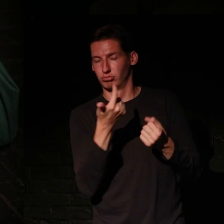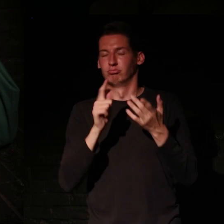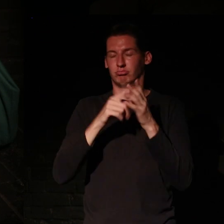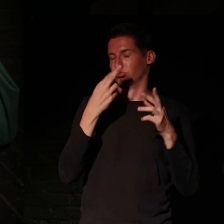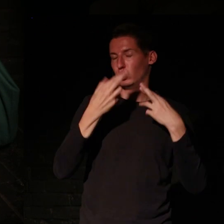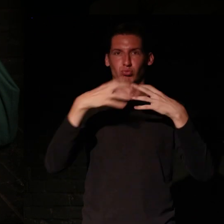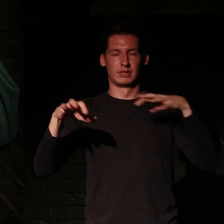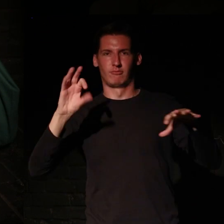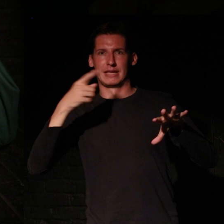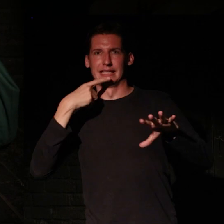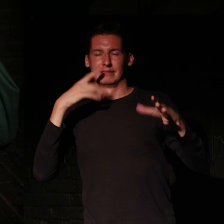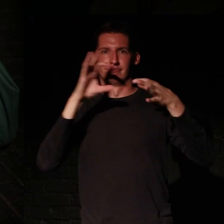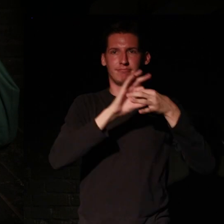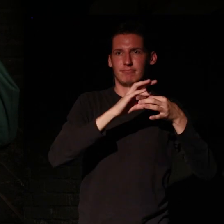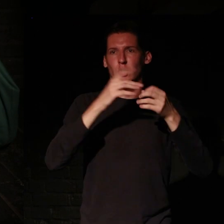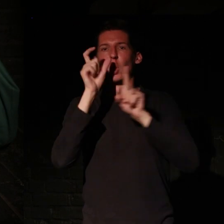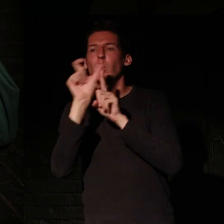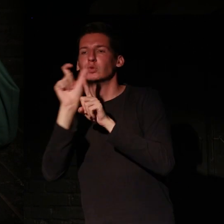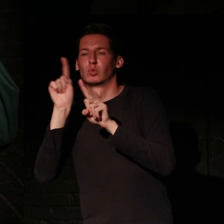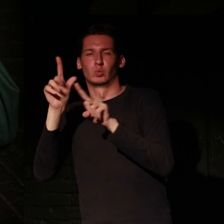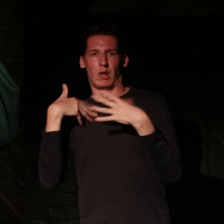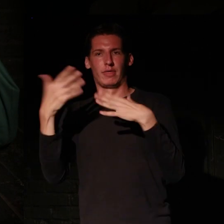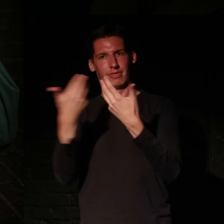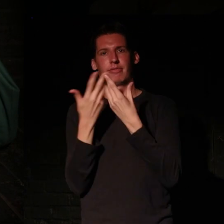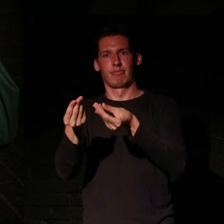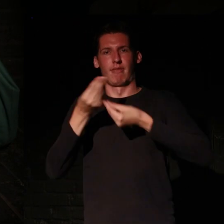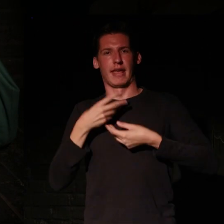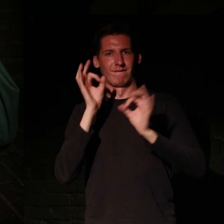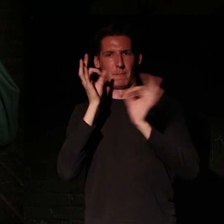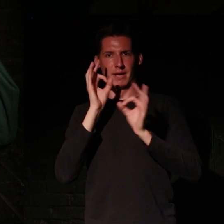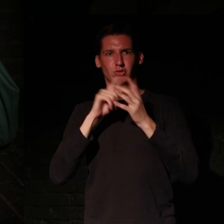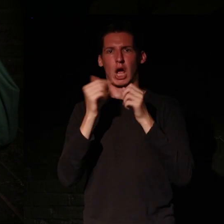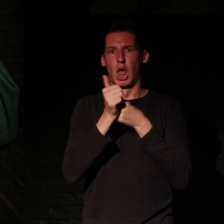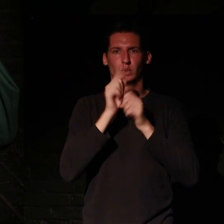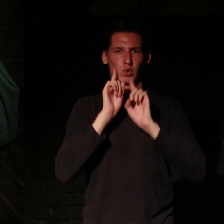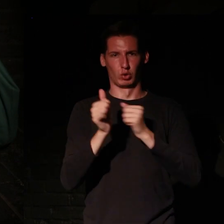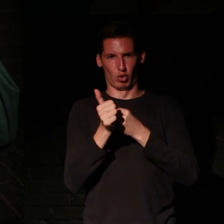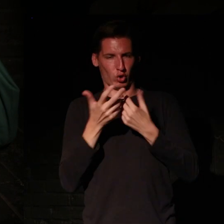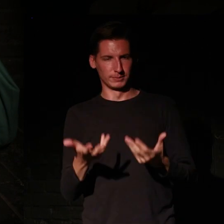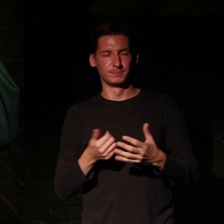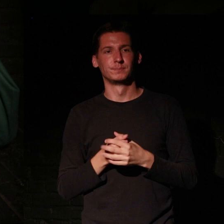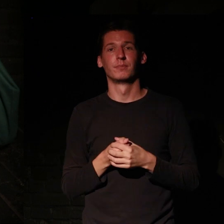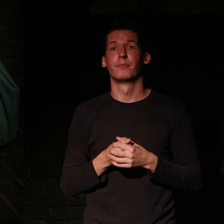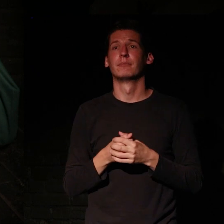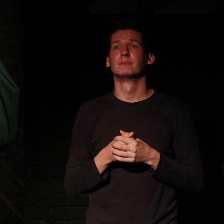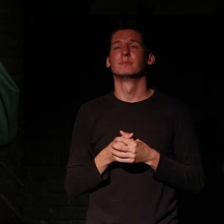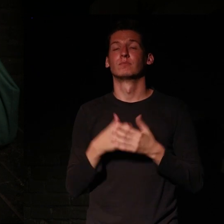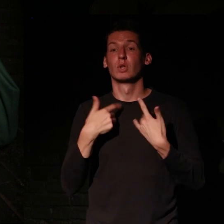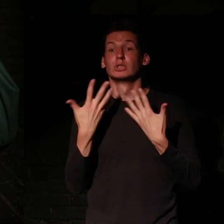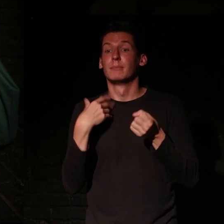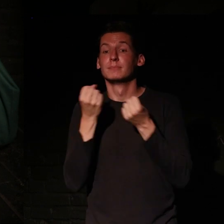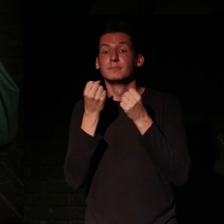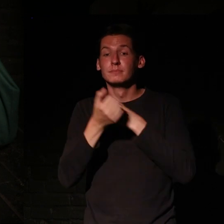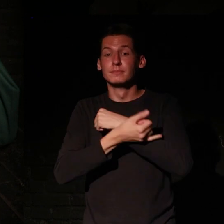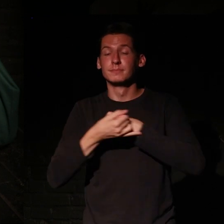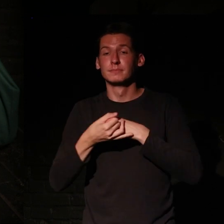Tutaj właśnie o czym my mówimy, to chciałam podkreślić właśnie tę różnorodność